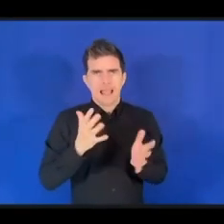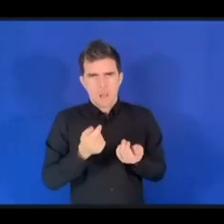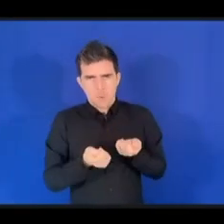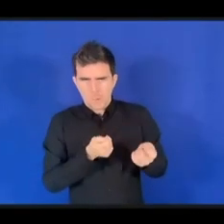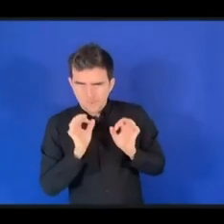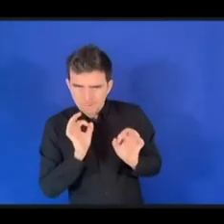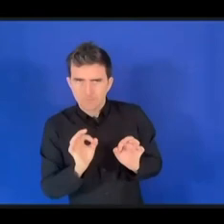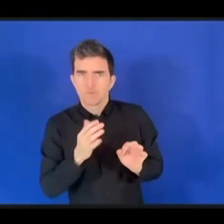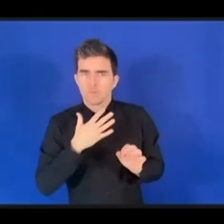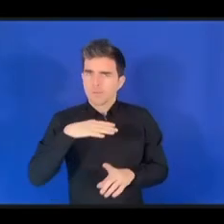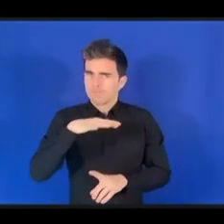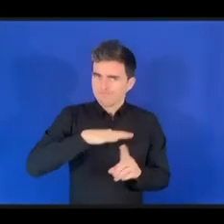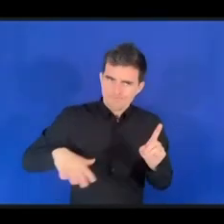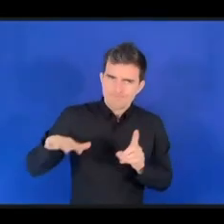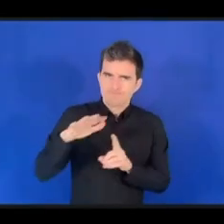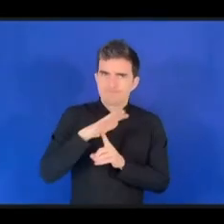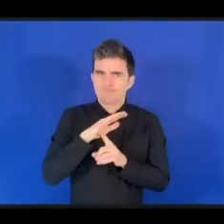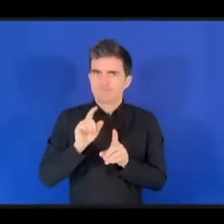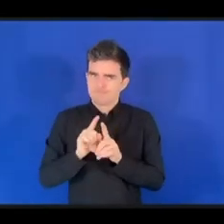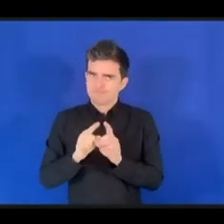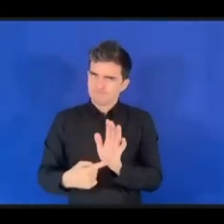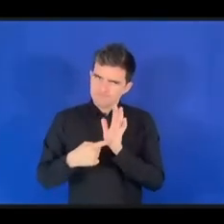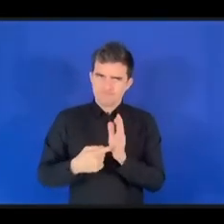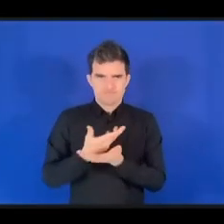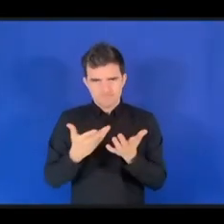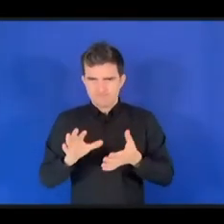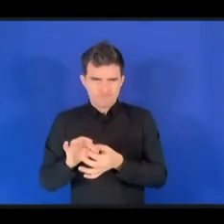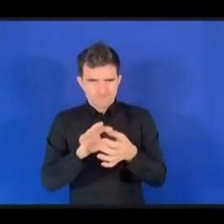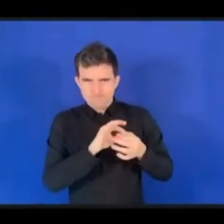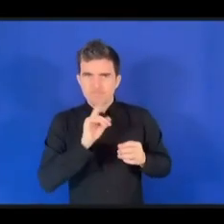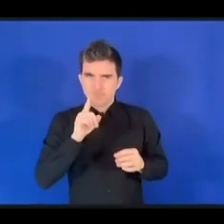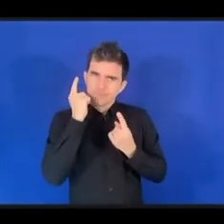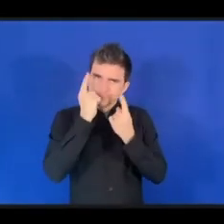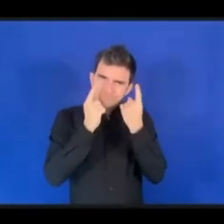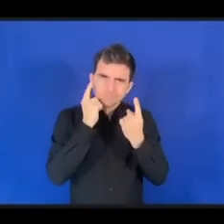动。同时我们要反对